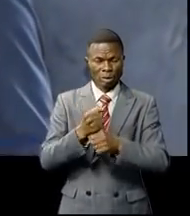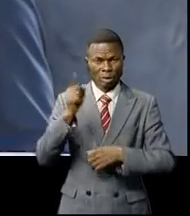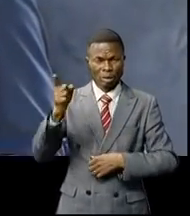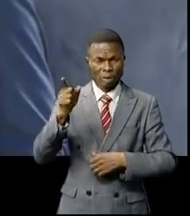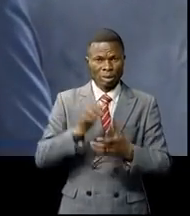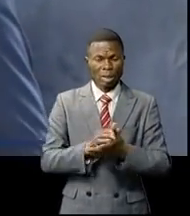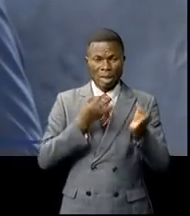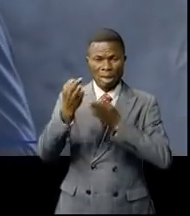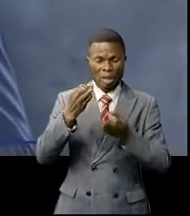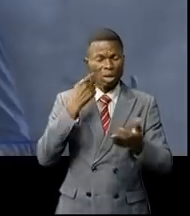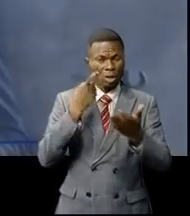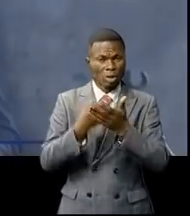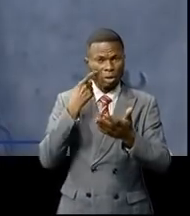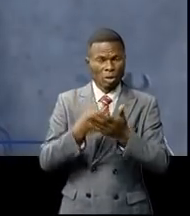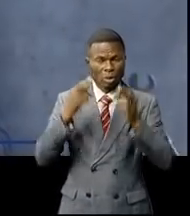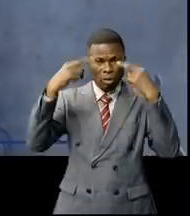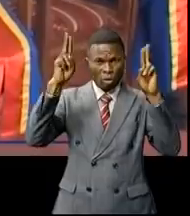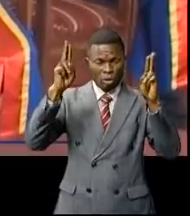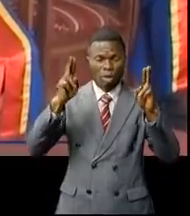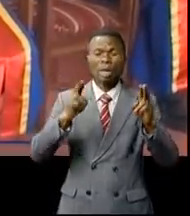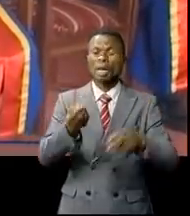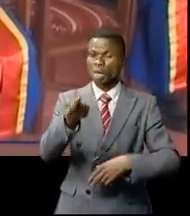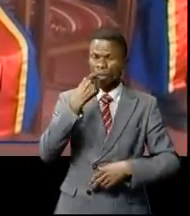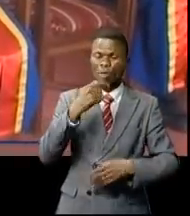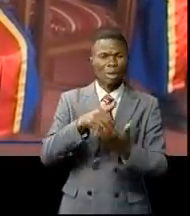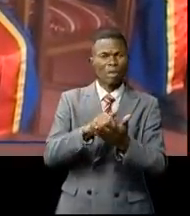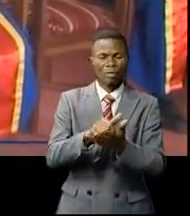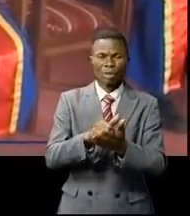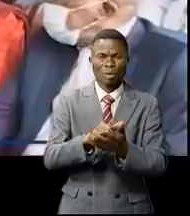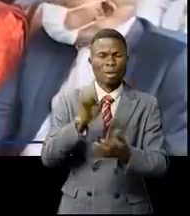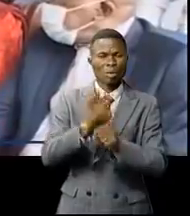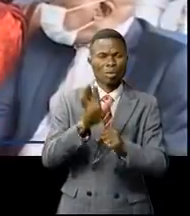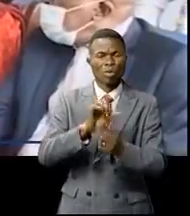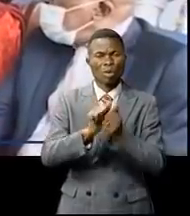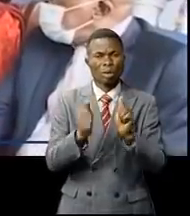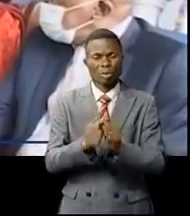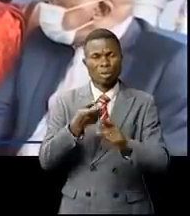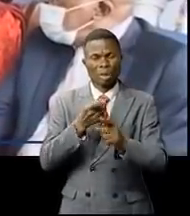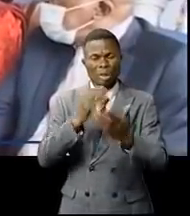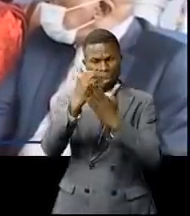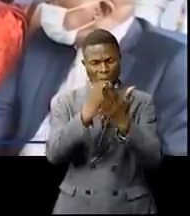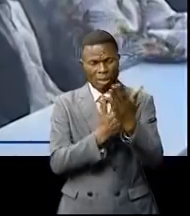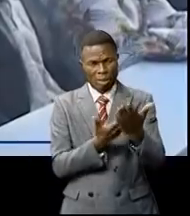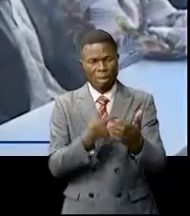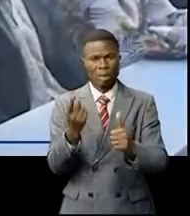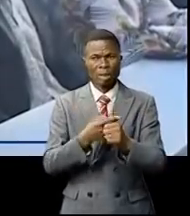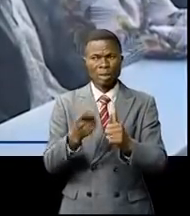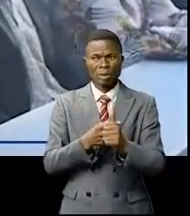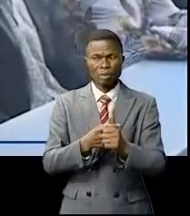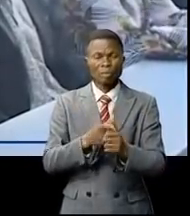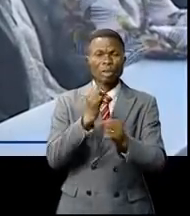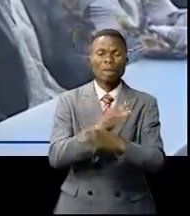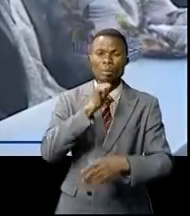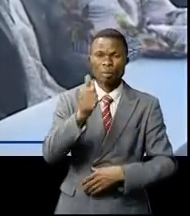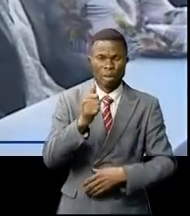relève les constats d'un succès thérapeutique faible dont plusieurs facteurs incriminés ont été identifiés notamment l'indisponibilité